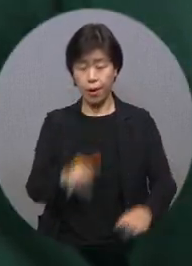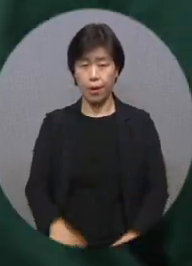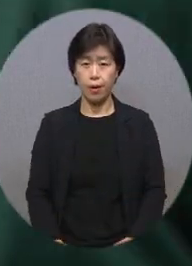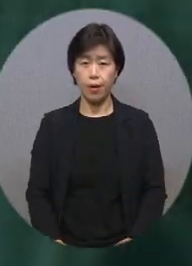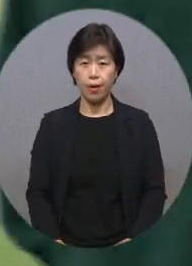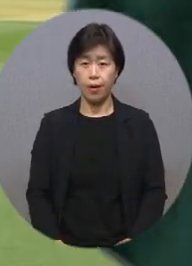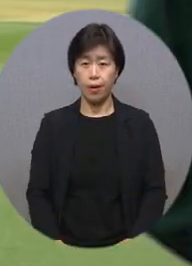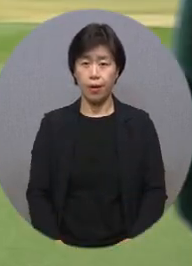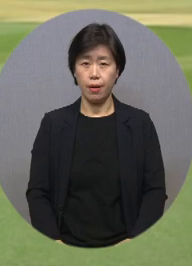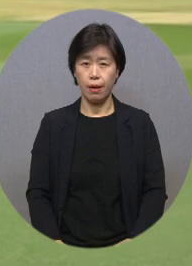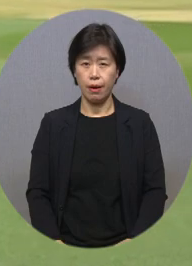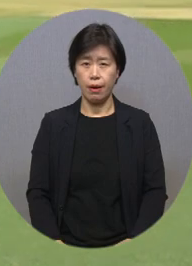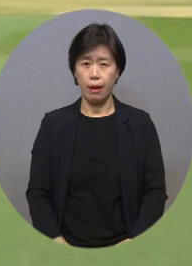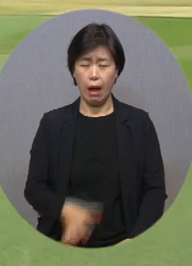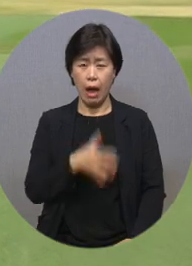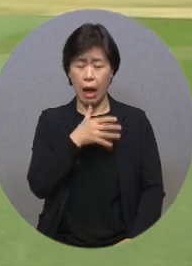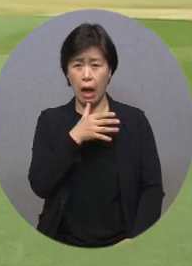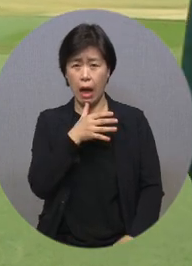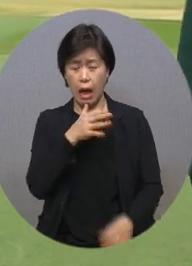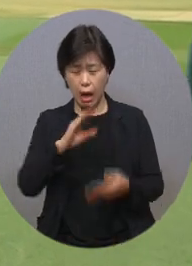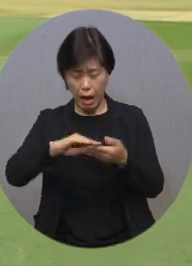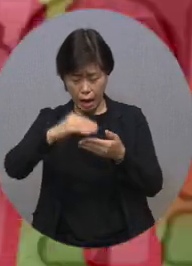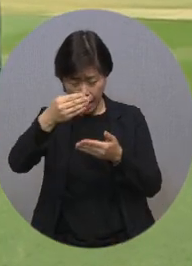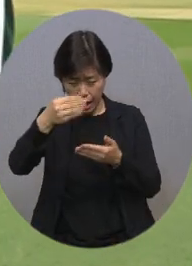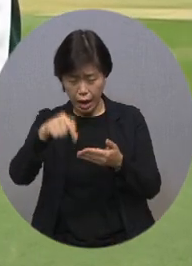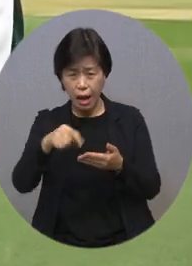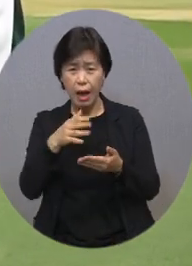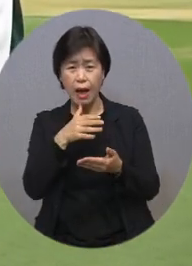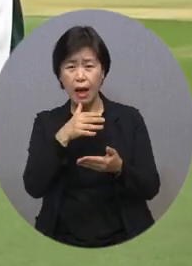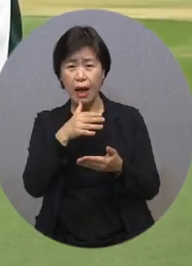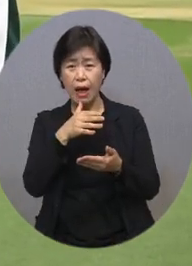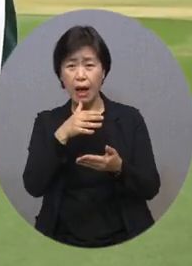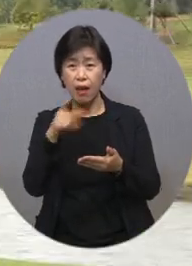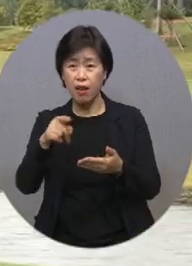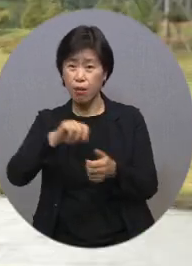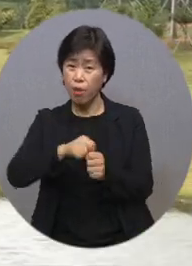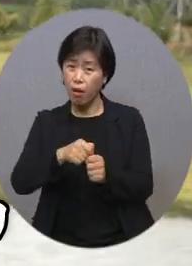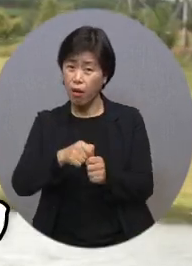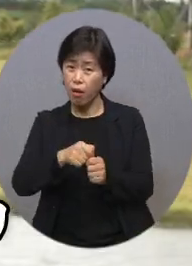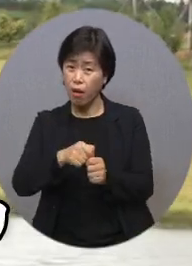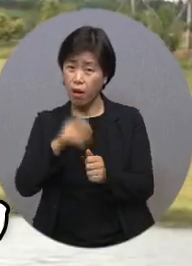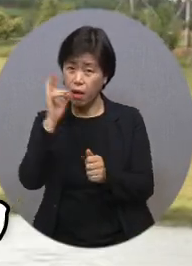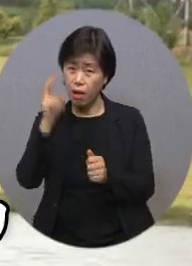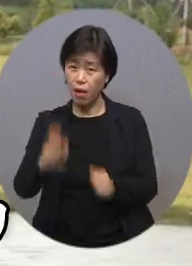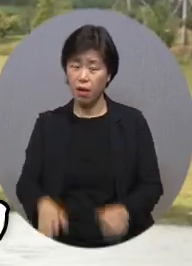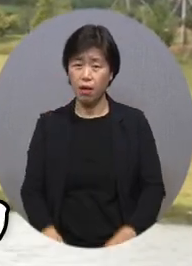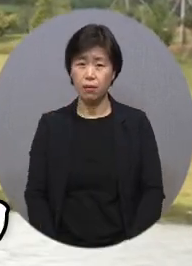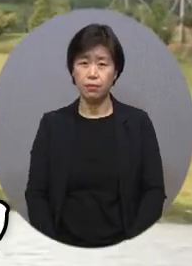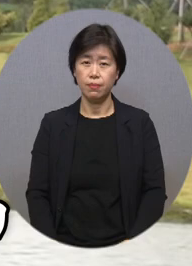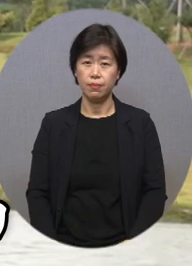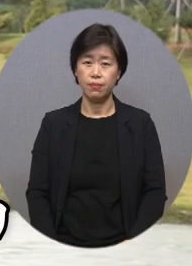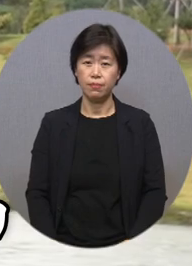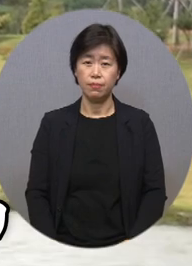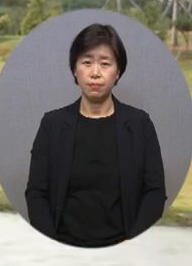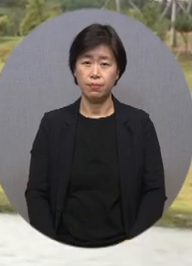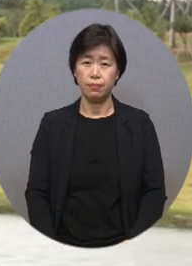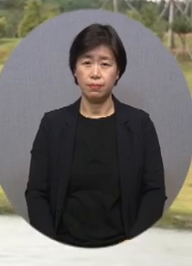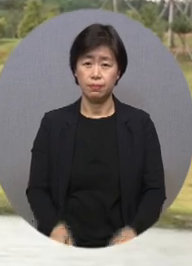아, 이거 뭐 괜찮아. 아! 괜찮았네. 아니 이거 벌칙 아닙니까? 벌칙도 있고 헤매스도 있고.